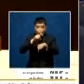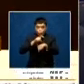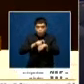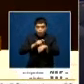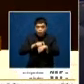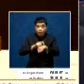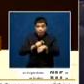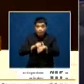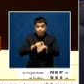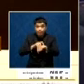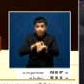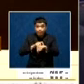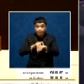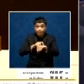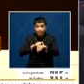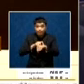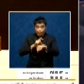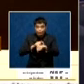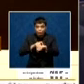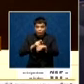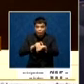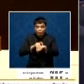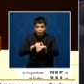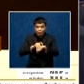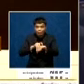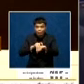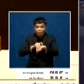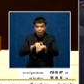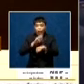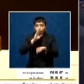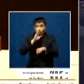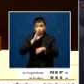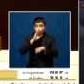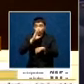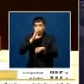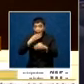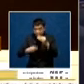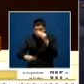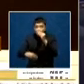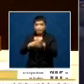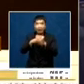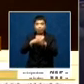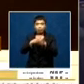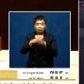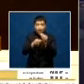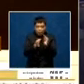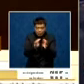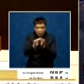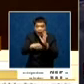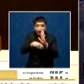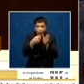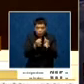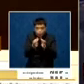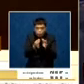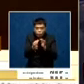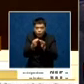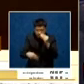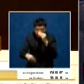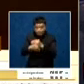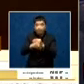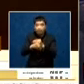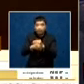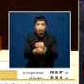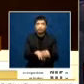เหลืออีกไว้องค์กรนึงไว้เป็นหลังไว้เป็นแบบไม้สอง เก่งไว้ไงผมเก่งไว้ว่าถ้าพิธาโหว